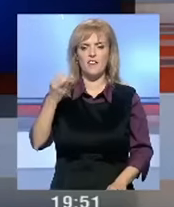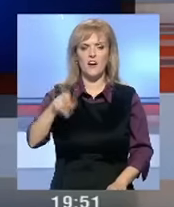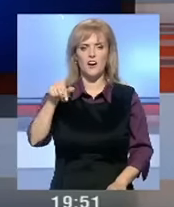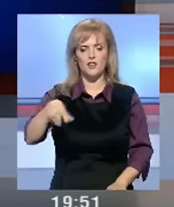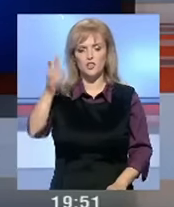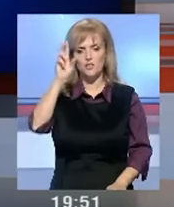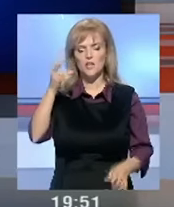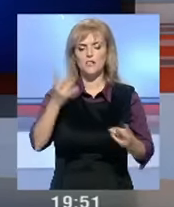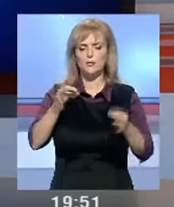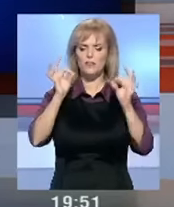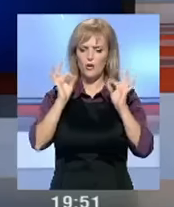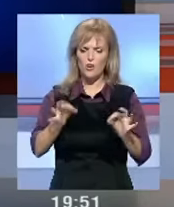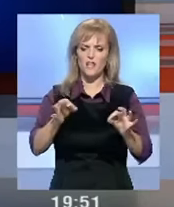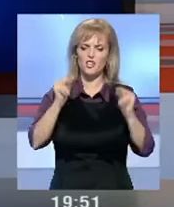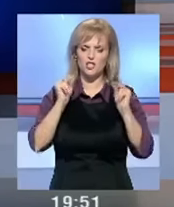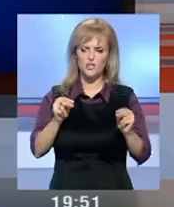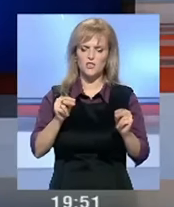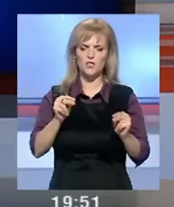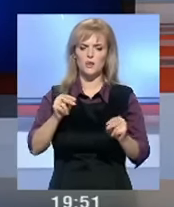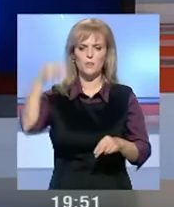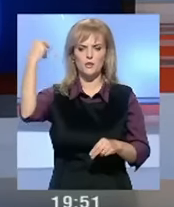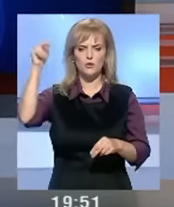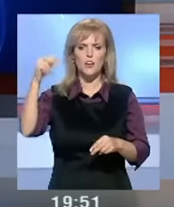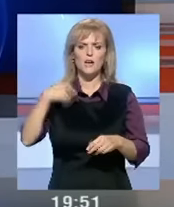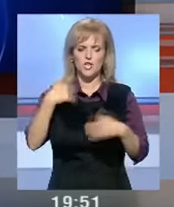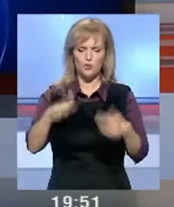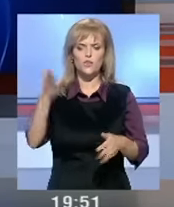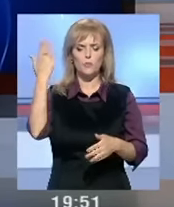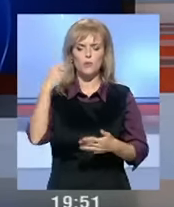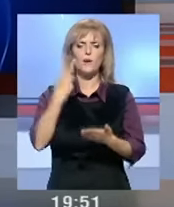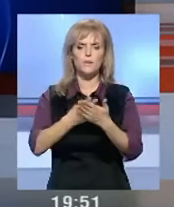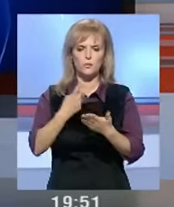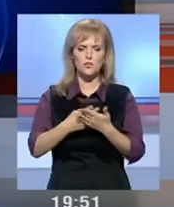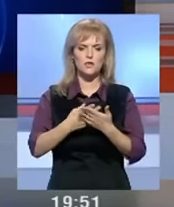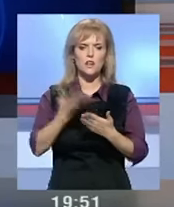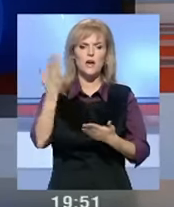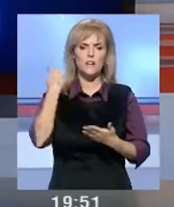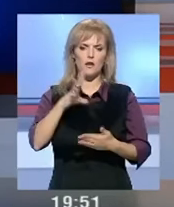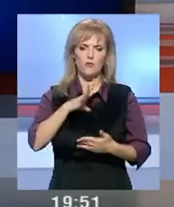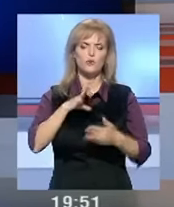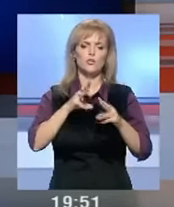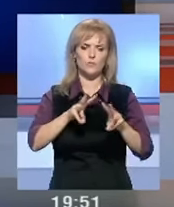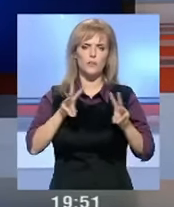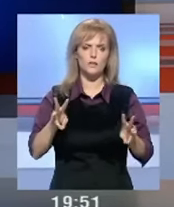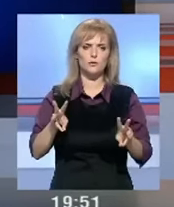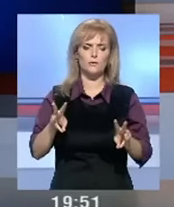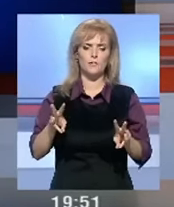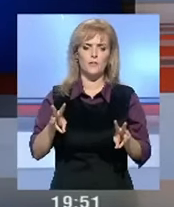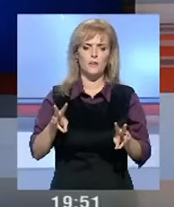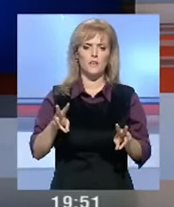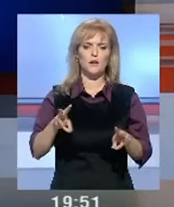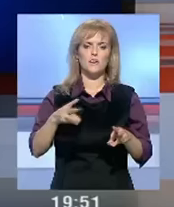și onestă, o persoană care a demonstrat acest lucru atunci când a fost într-o funcție publică. Contez pe